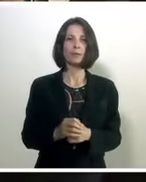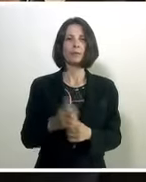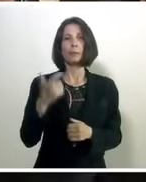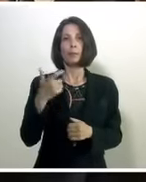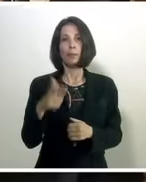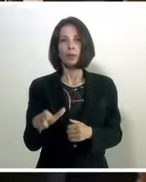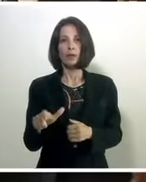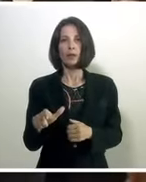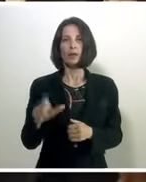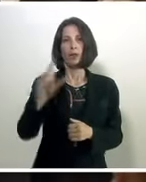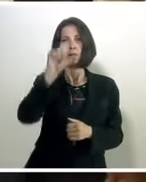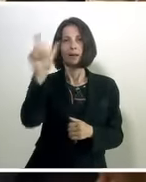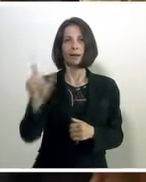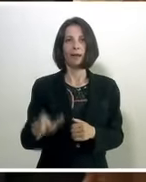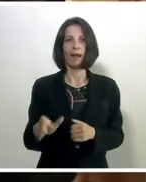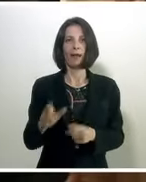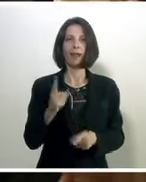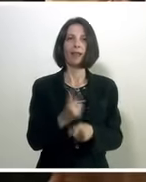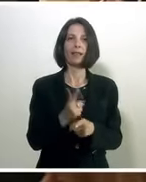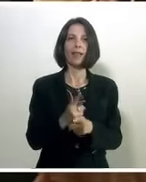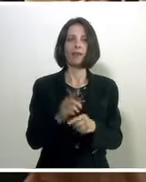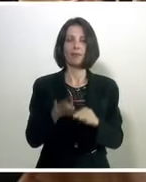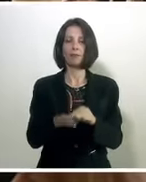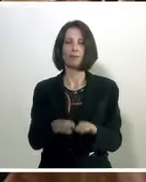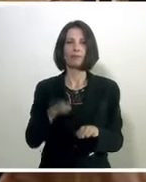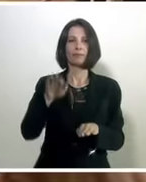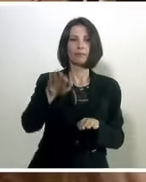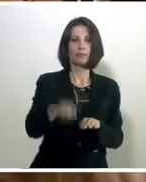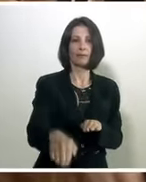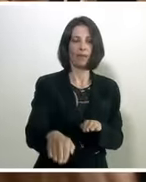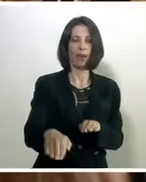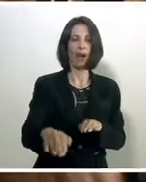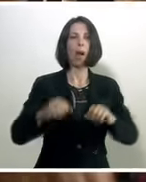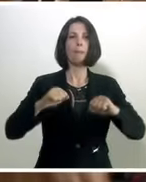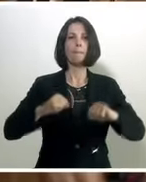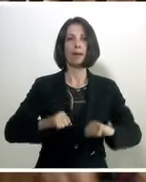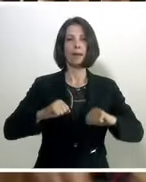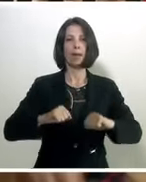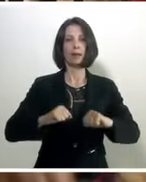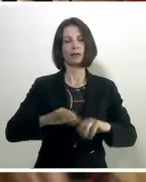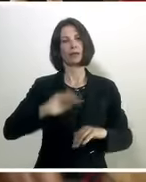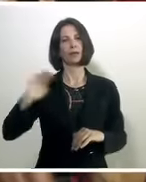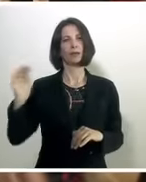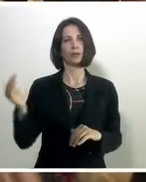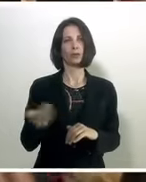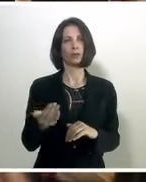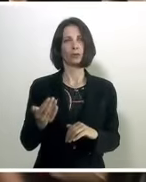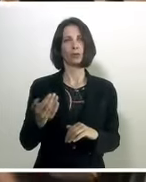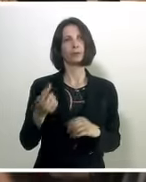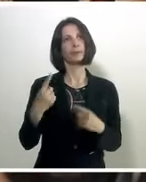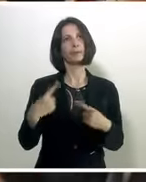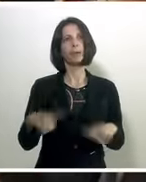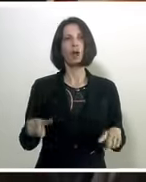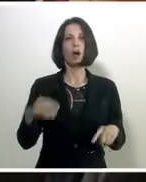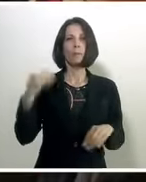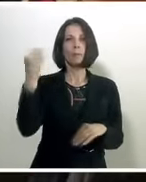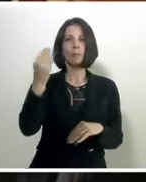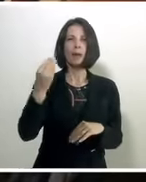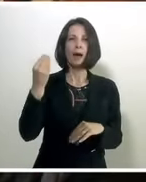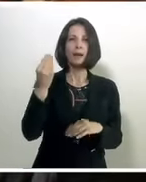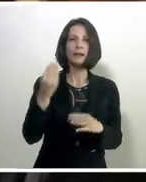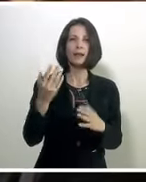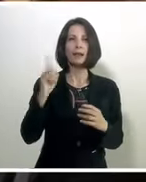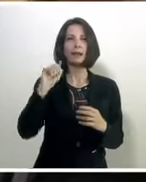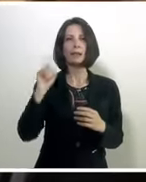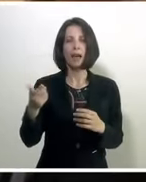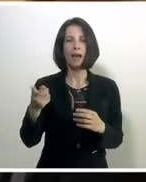al nostro paese quel passo in avanti necessario al benessere di tutti però pensate a quante spinte in più avremmo